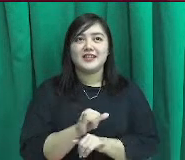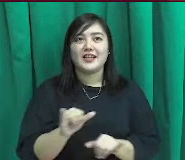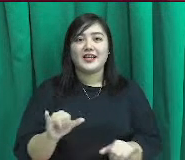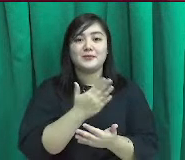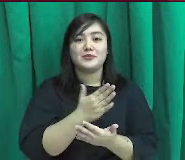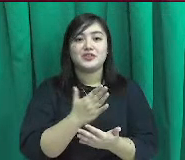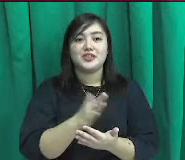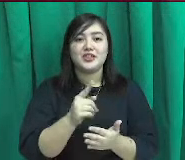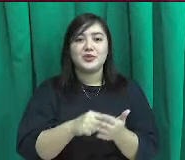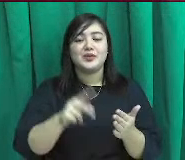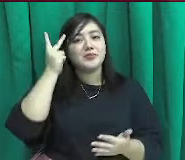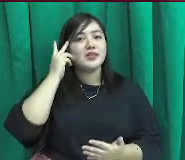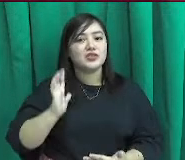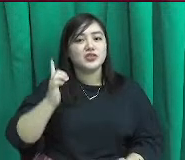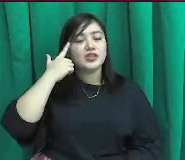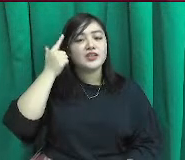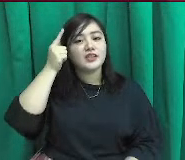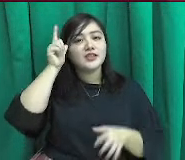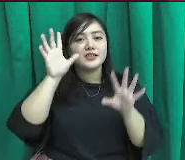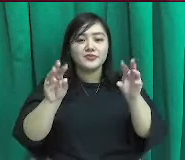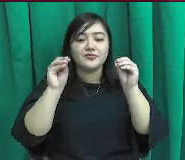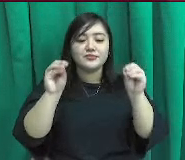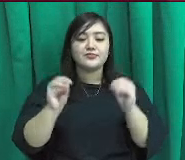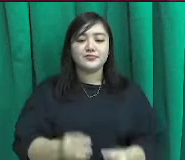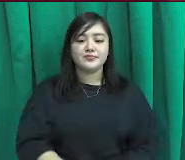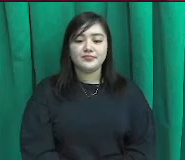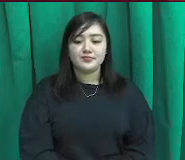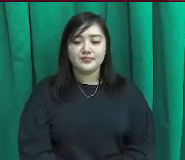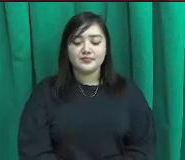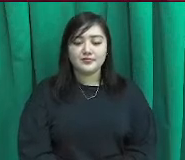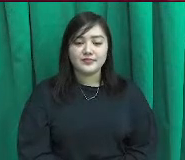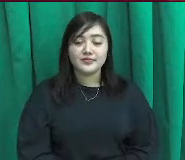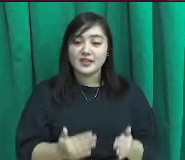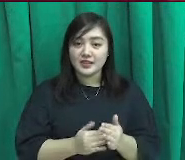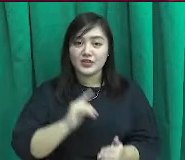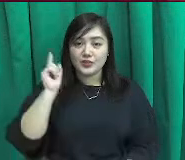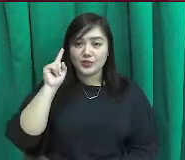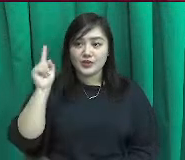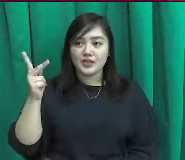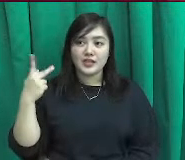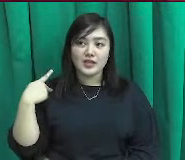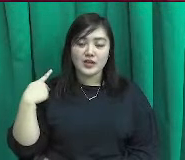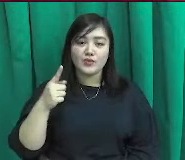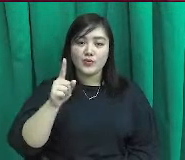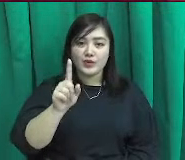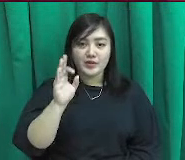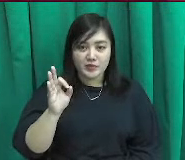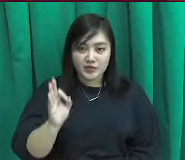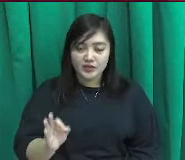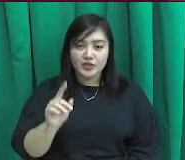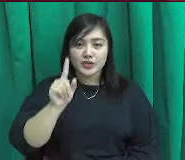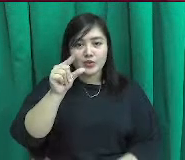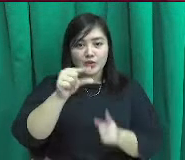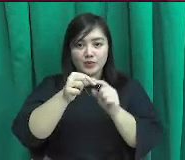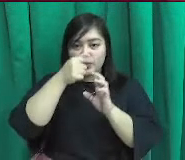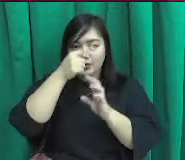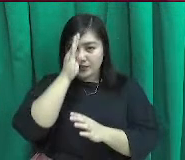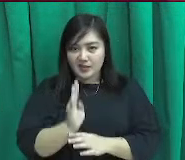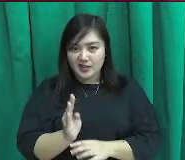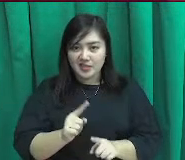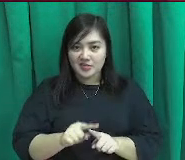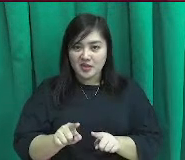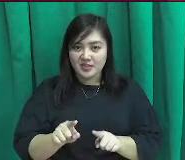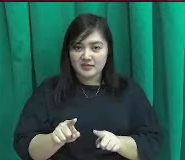nagkakatalo lang po tayo. Isa lang ang ating mensahe, isa ang ating manual. Nagkakatalo lang po tayo sa application. Yeah. Amen. That's right.